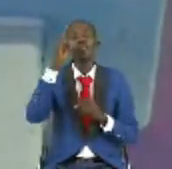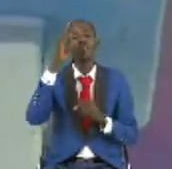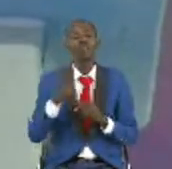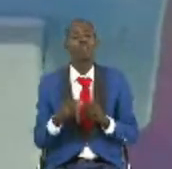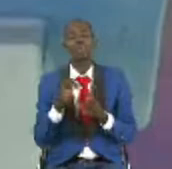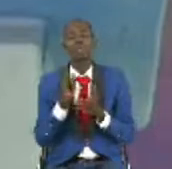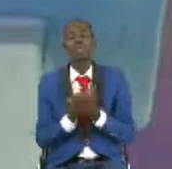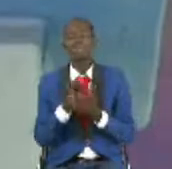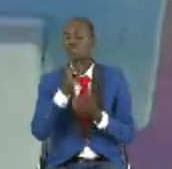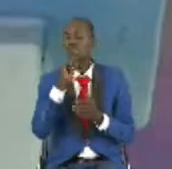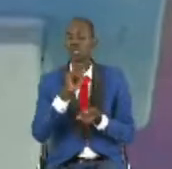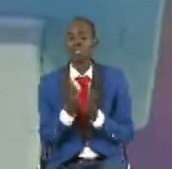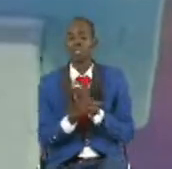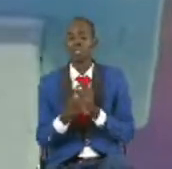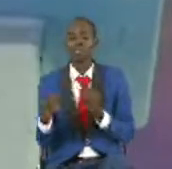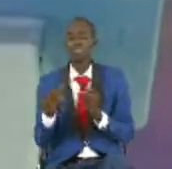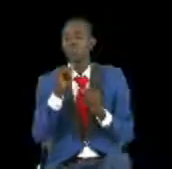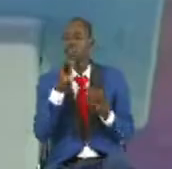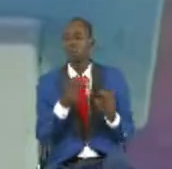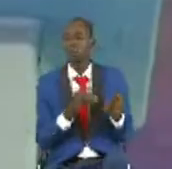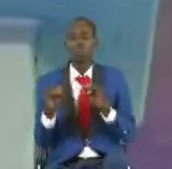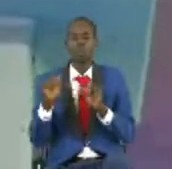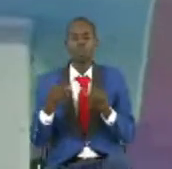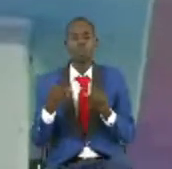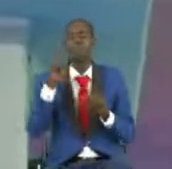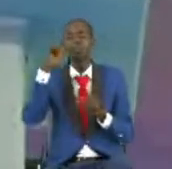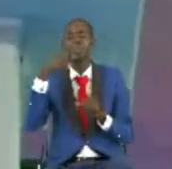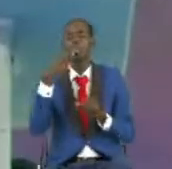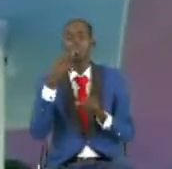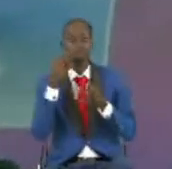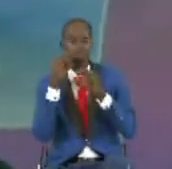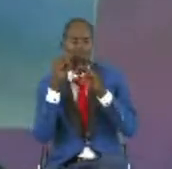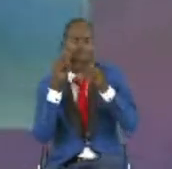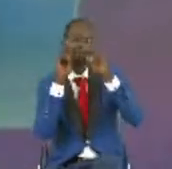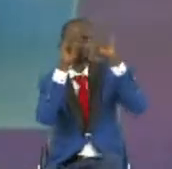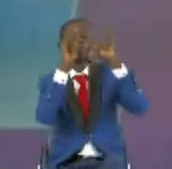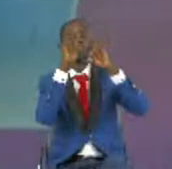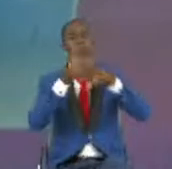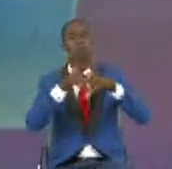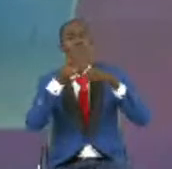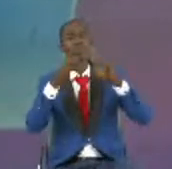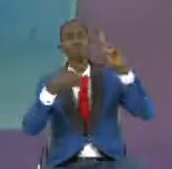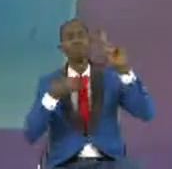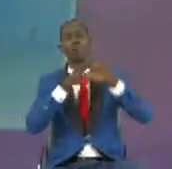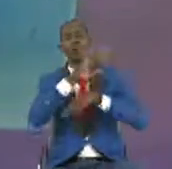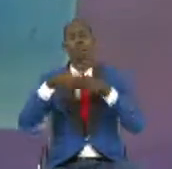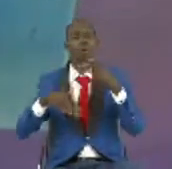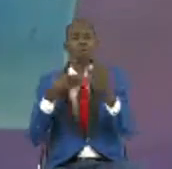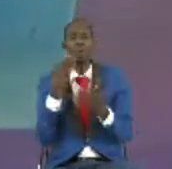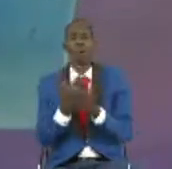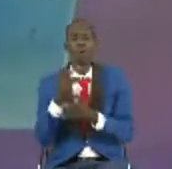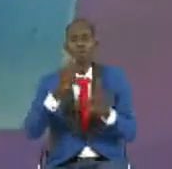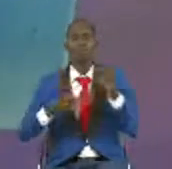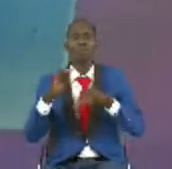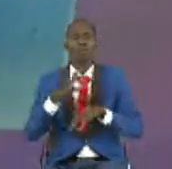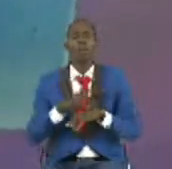Dieu inchangeable, immuable. Tu as dit, ayant levé le regard vers moi, vous qui êtes aux